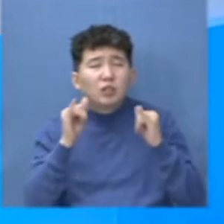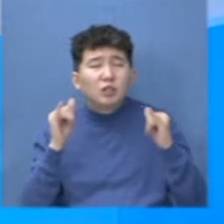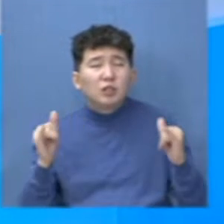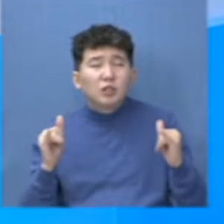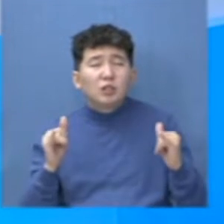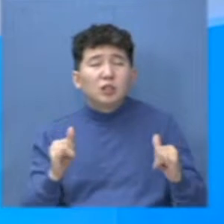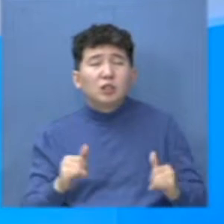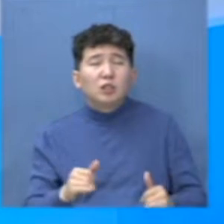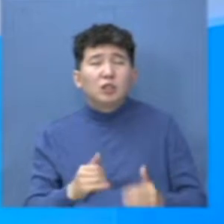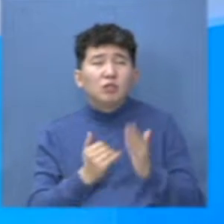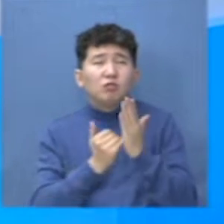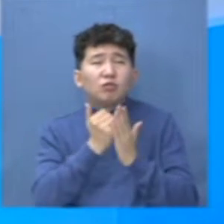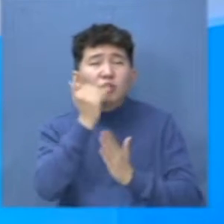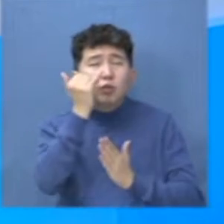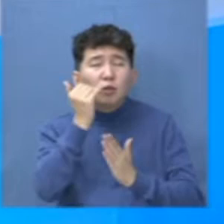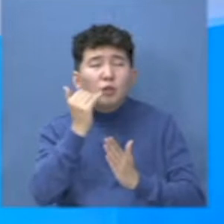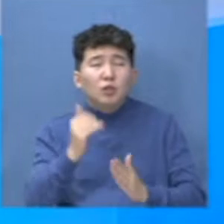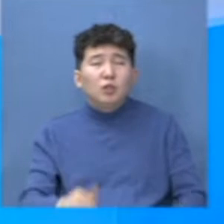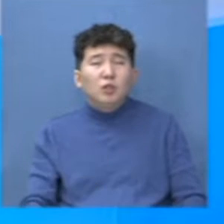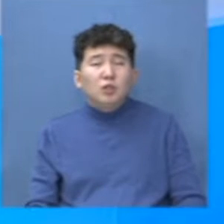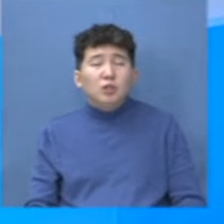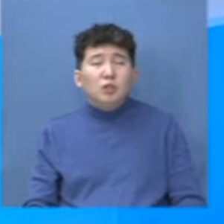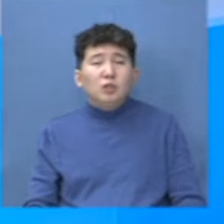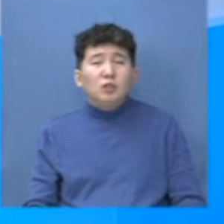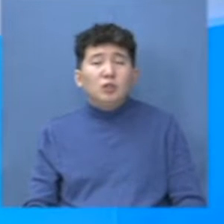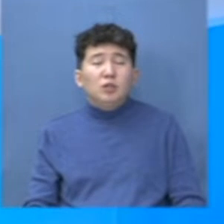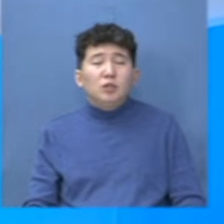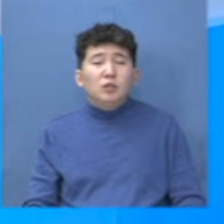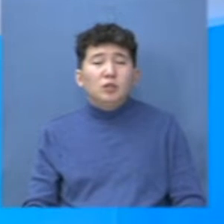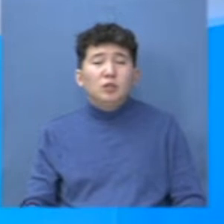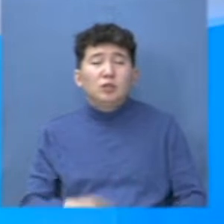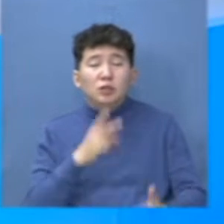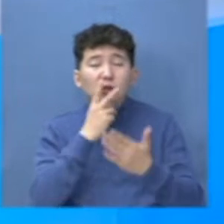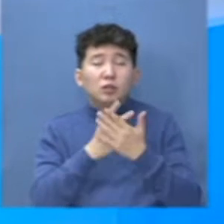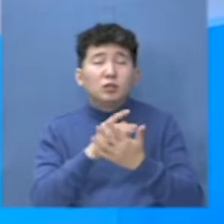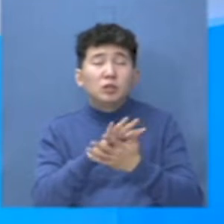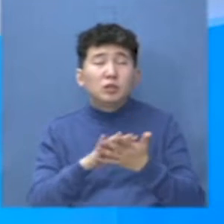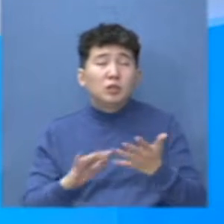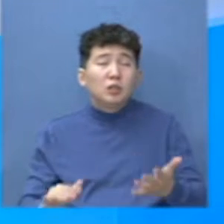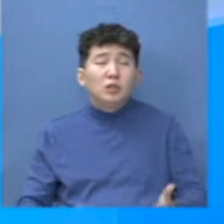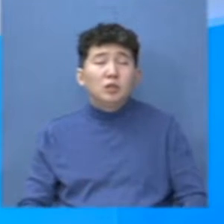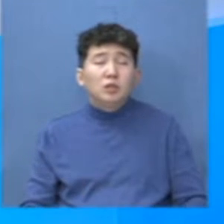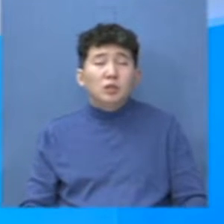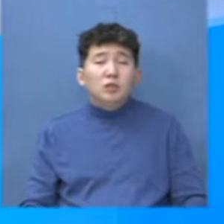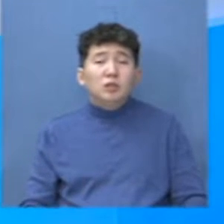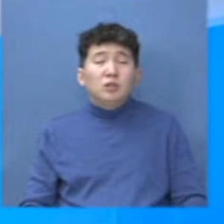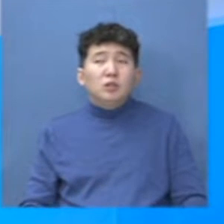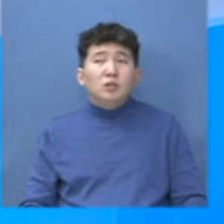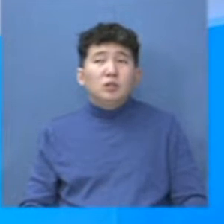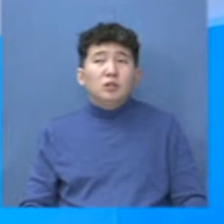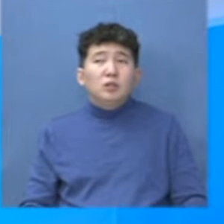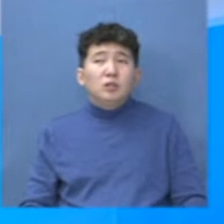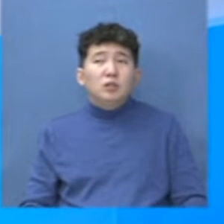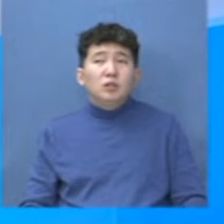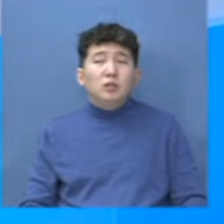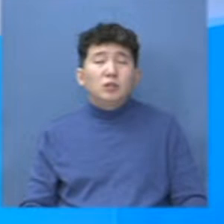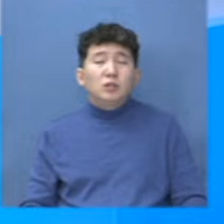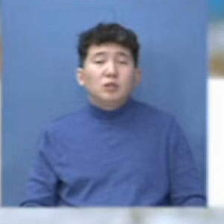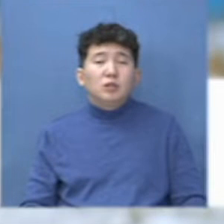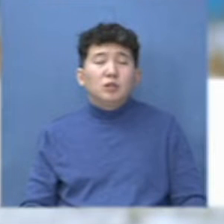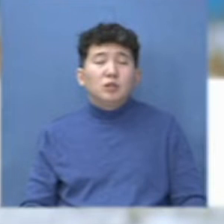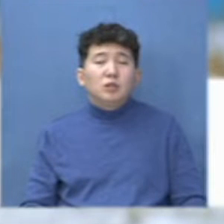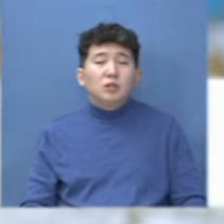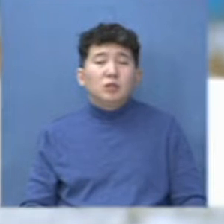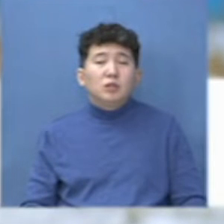өте жоғары. Ал біздің өңірдегі жағдай қандай? Әріптесім Шынар Дүйсенғали ретретмен тарқатсын.